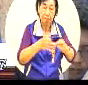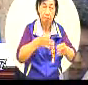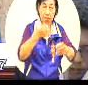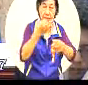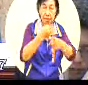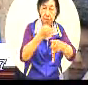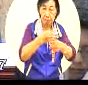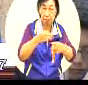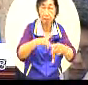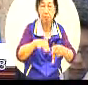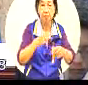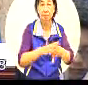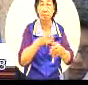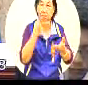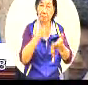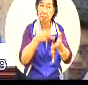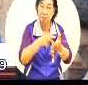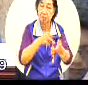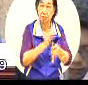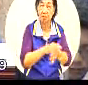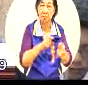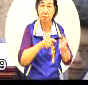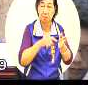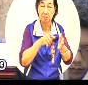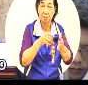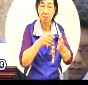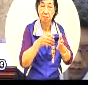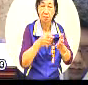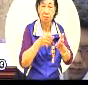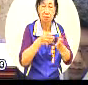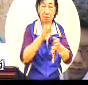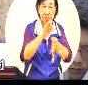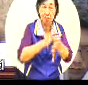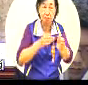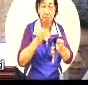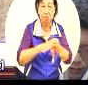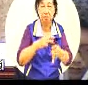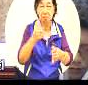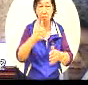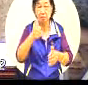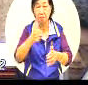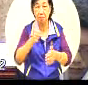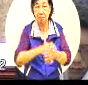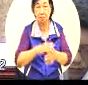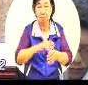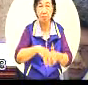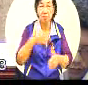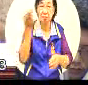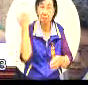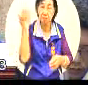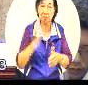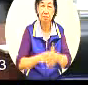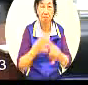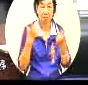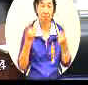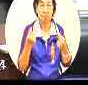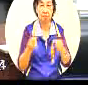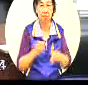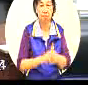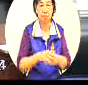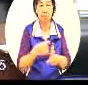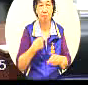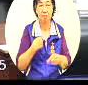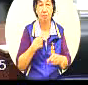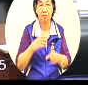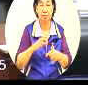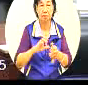至是有些学者他们认为说这个是过去那个叶世文时代合一住宅的一个翻版。 局长，我本席时间有限我